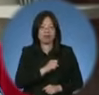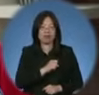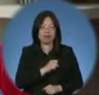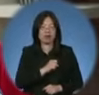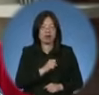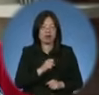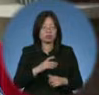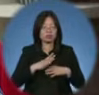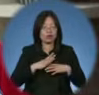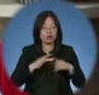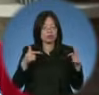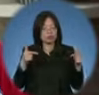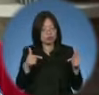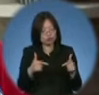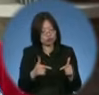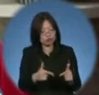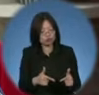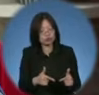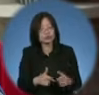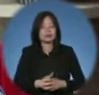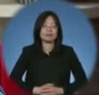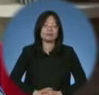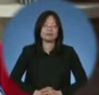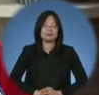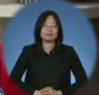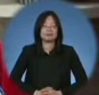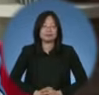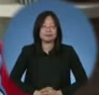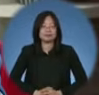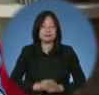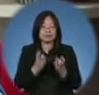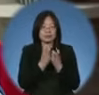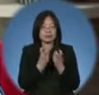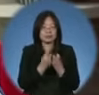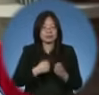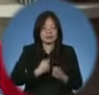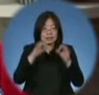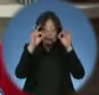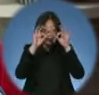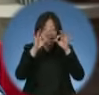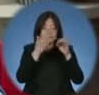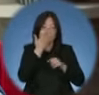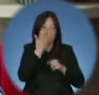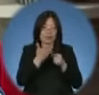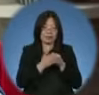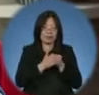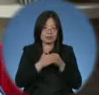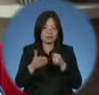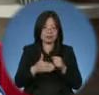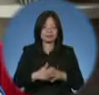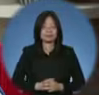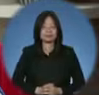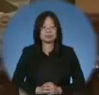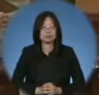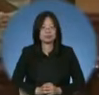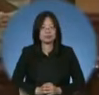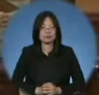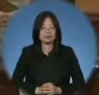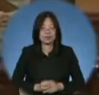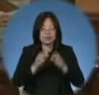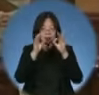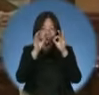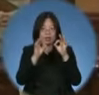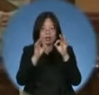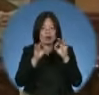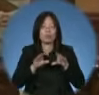덜 무서워지거든요. 예, 예. 그럼 방법은 자기가 찾아가는 거니까. 자기를 그렇게 보려면